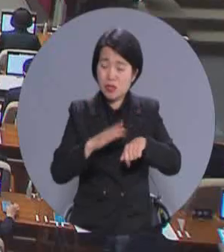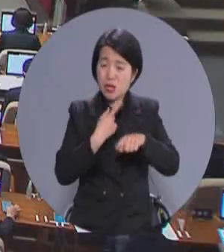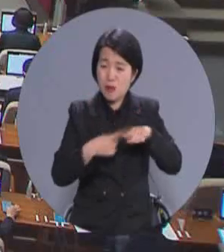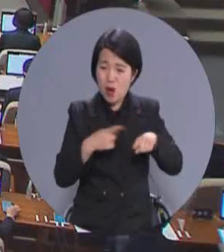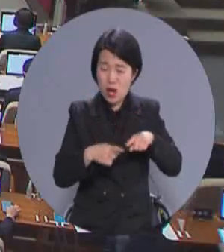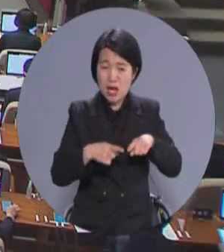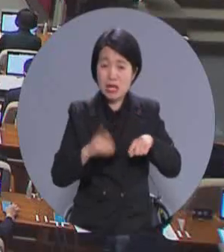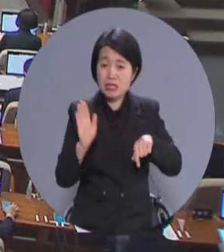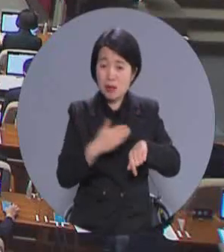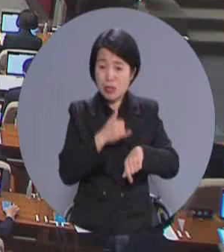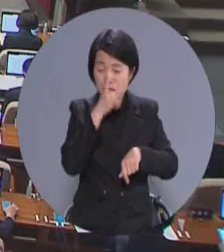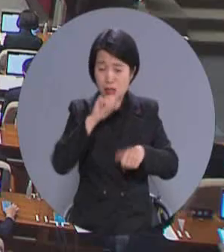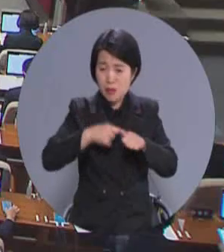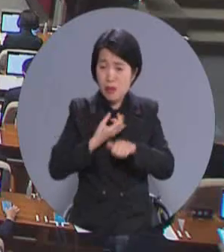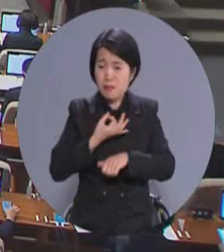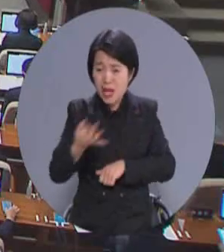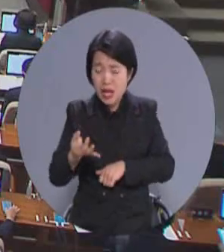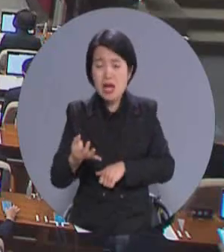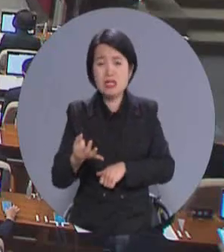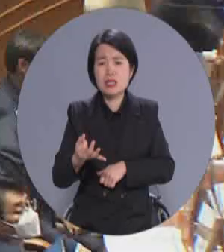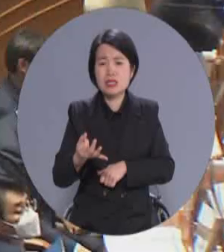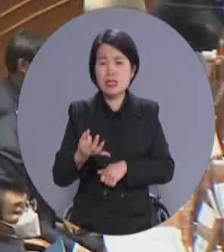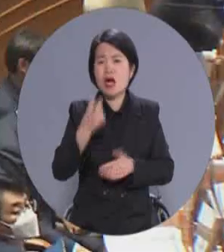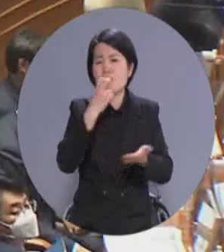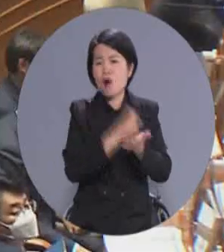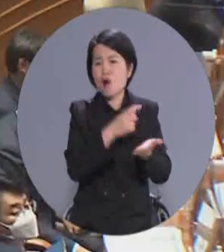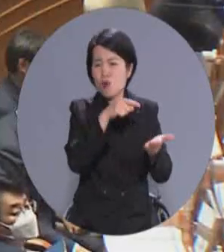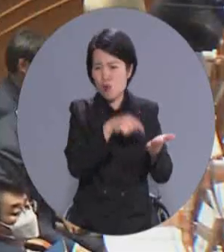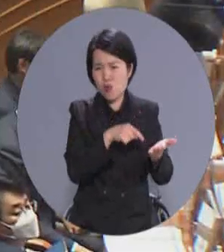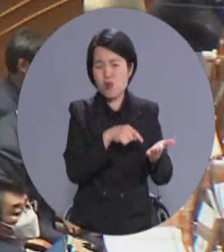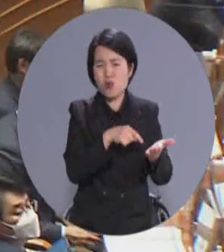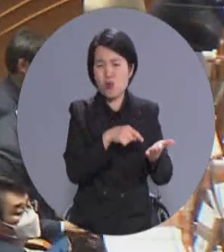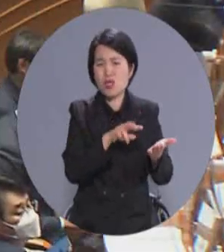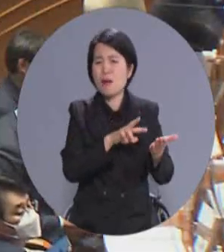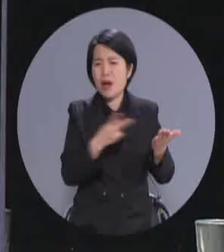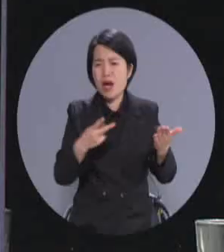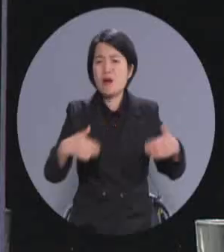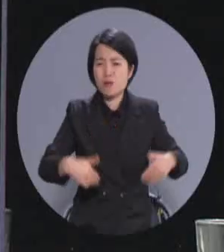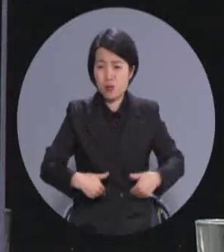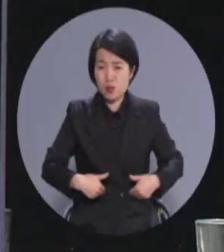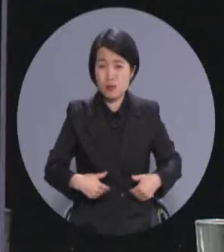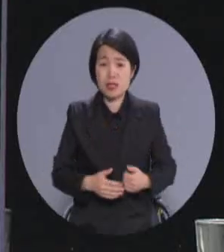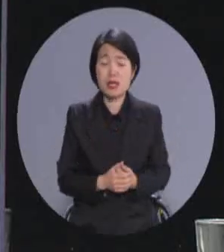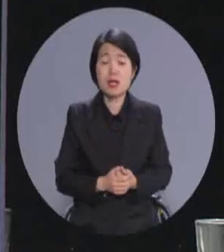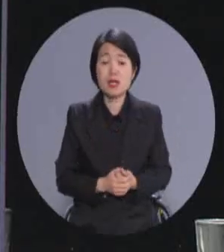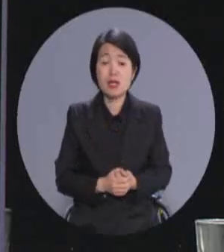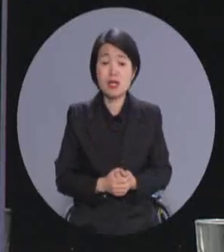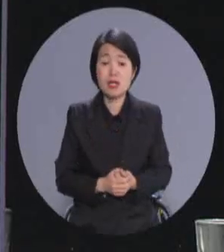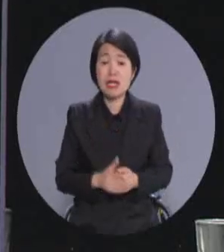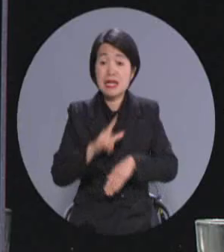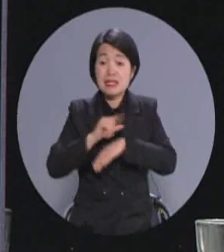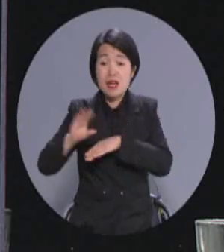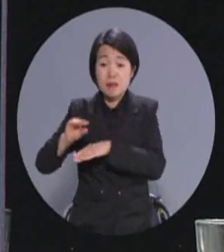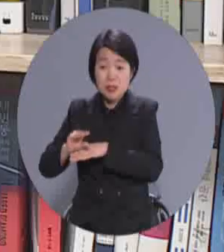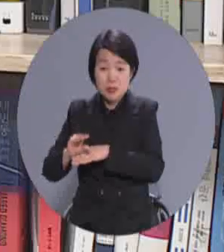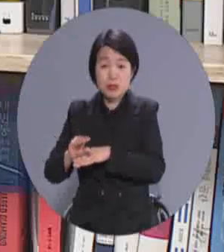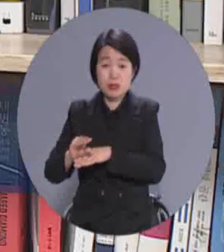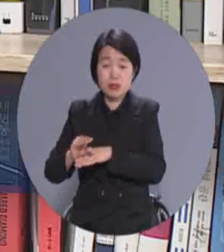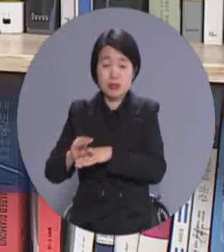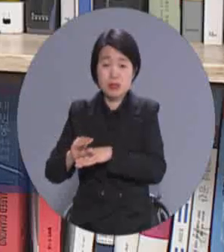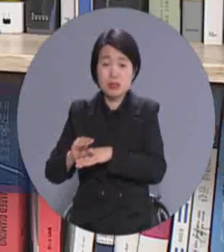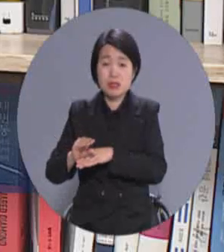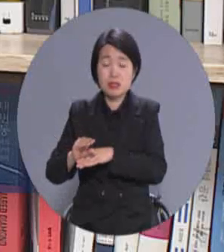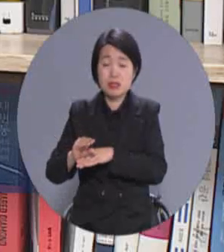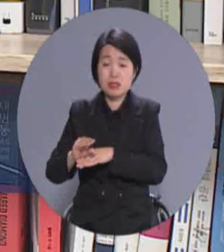등 채찍으로만 이루어진 지역 재난방송 관련 법 개정도 필요합니다. 지역방송에